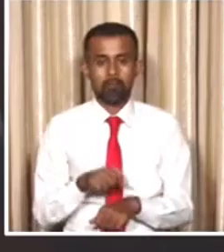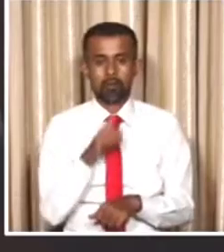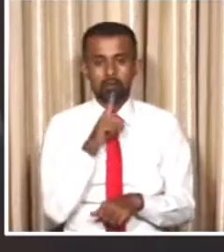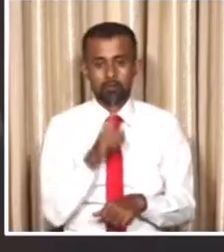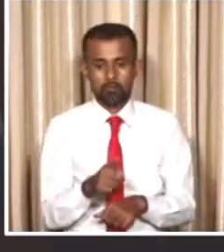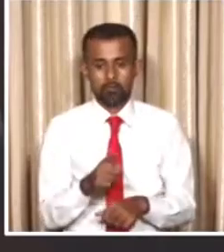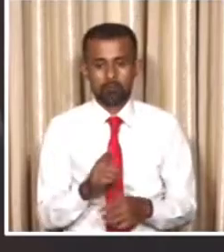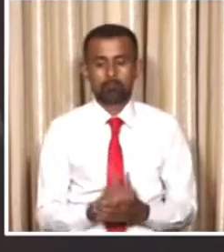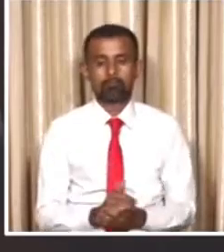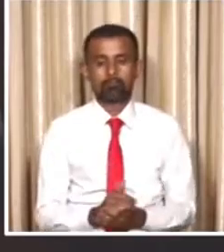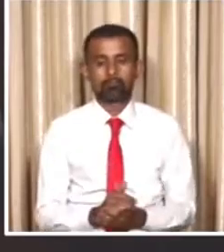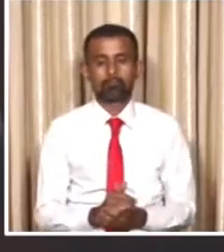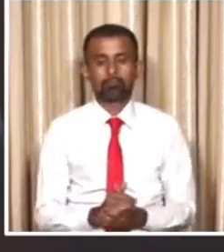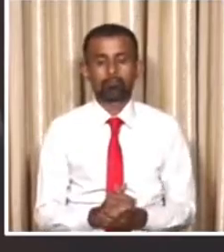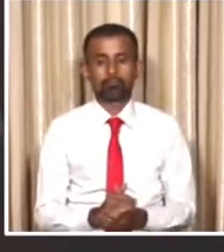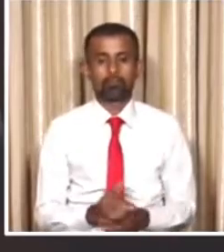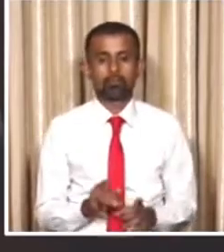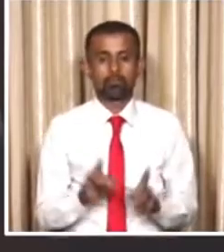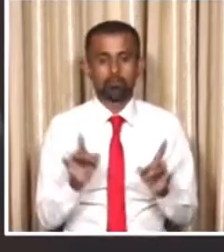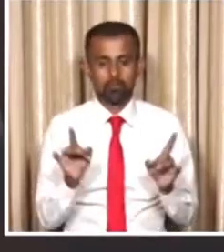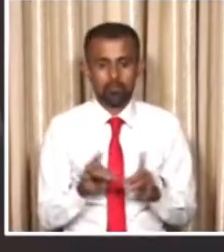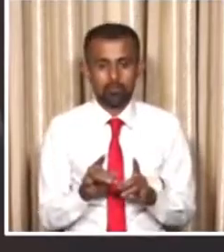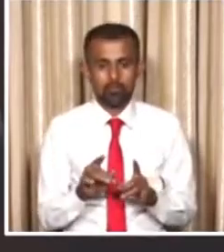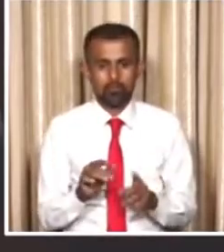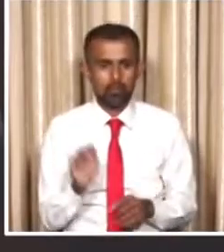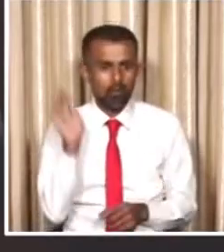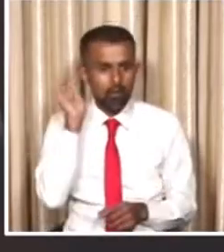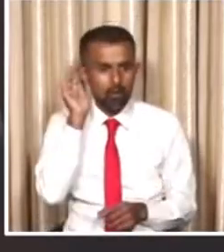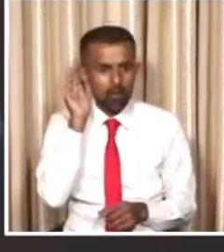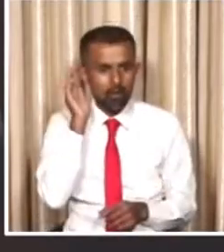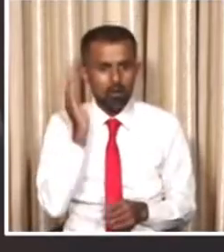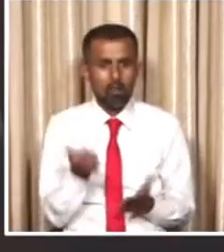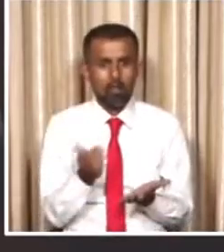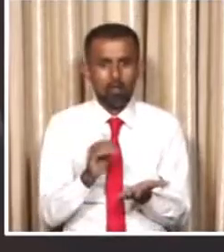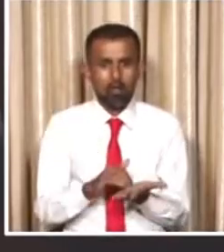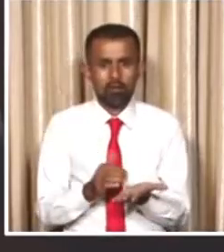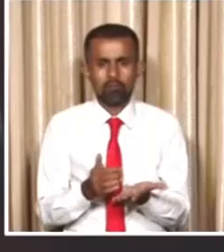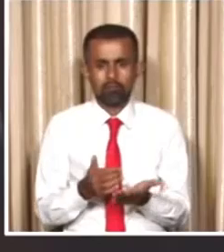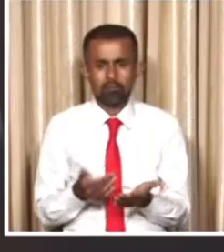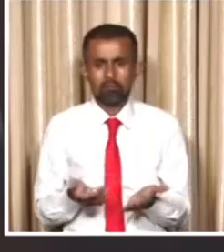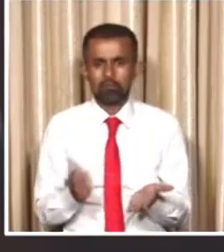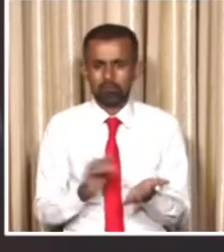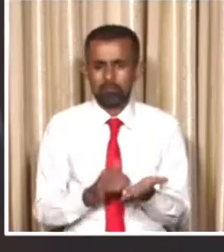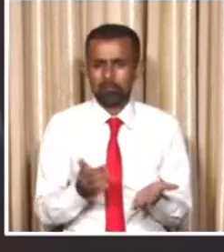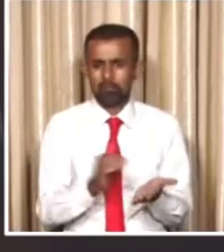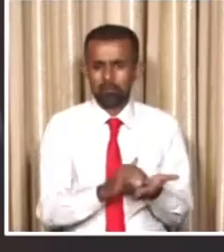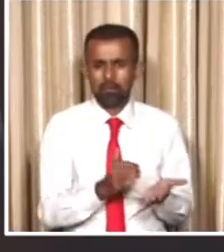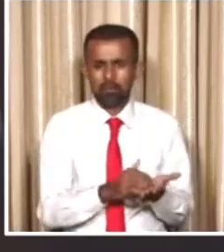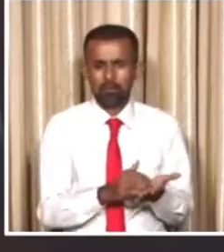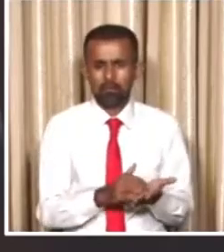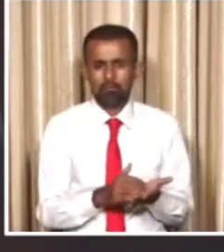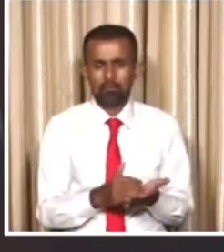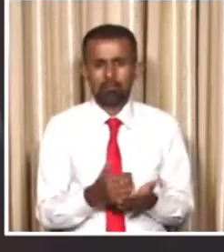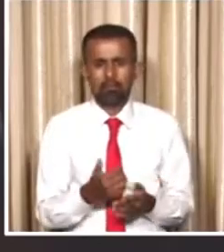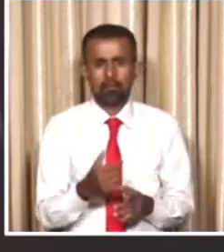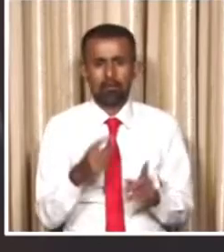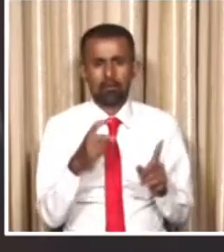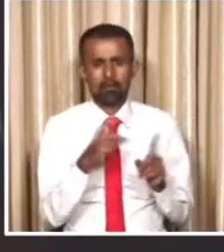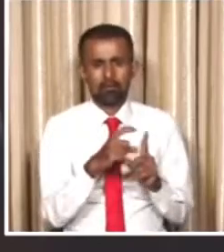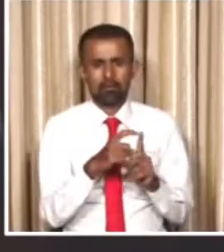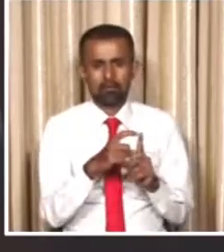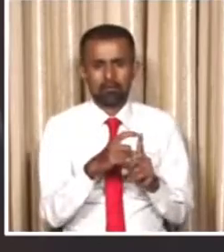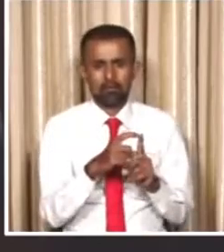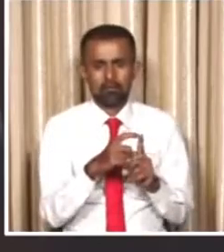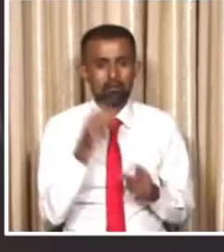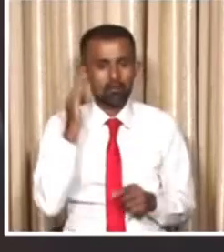කියන්නට ඕනේ. ඉතින් ඒකම දැන් අපිට ආරංචි වෙනවා. දැන් අපිට ආයෙත් දැන් අර දිගින් දිගටම ලෙඩ දැම්මා. ඒ ඩයනා කුමාරි